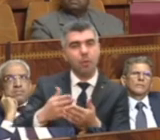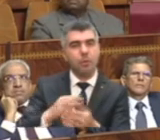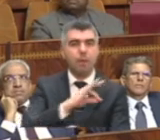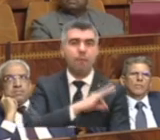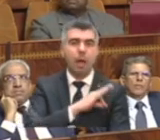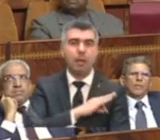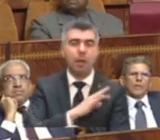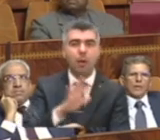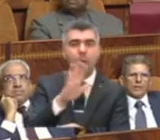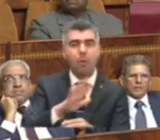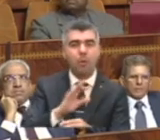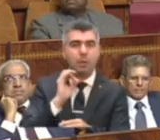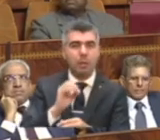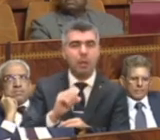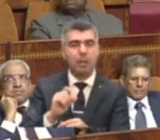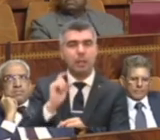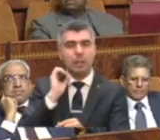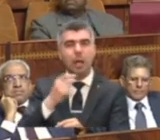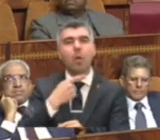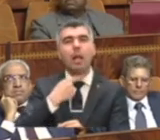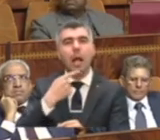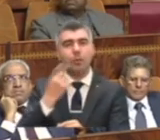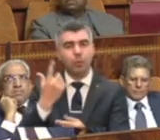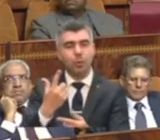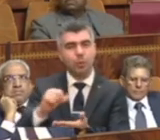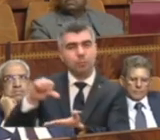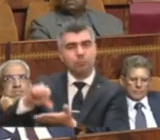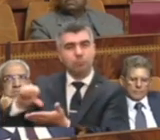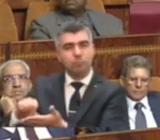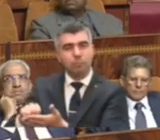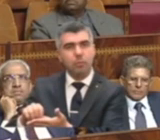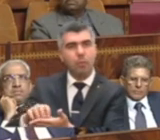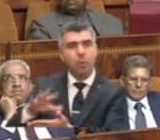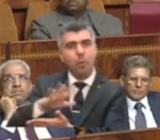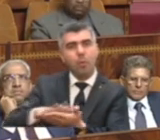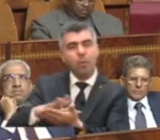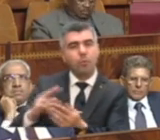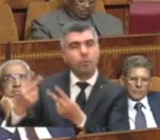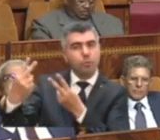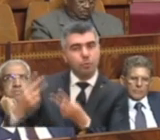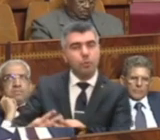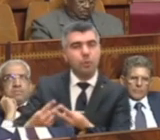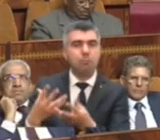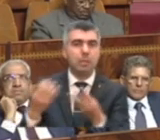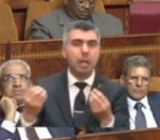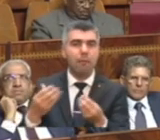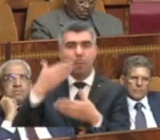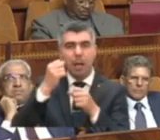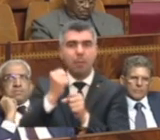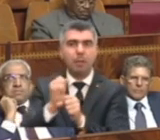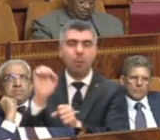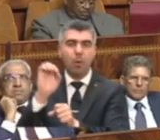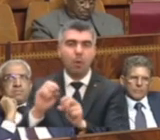ديال الاقاليم من اقليم ديال تازا الدريواش كرسيف وهاد الاقاليم اللي عندها واحد الجاليه كبيره في الخارج، وهاد المطار